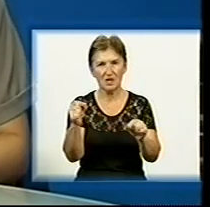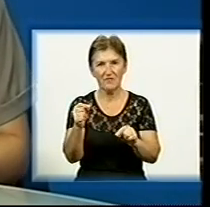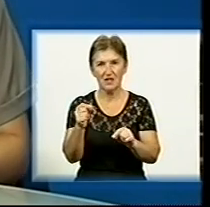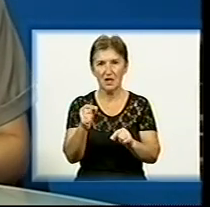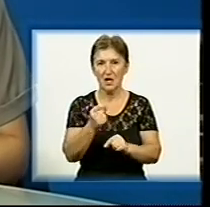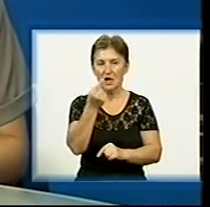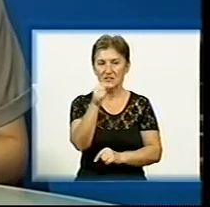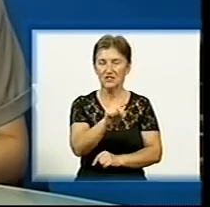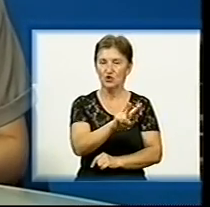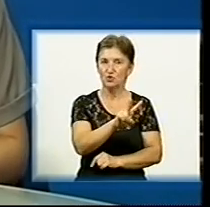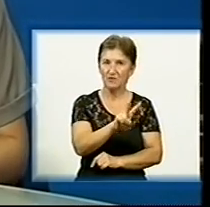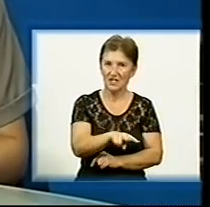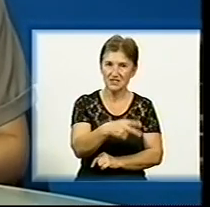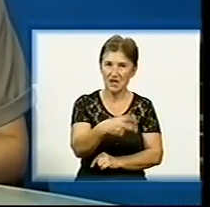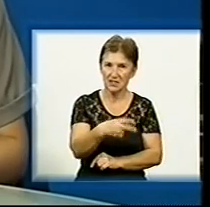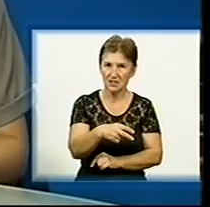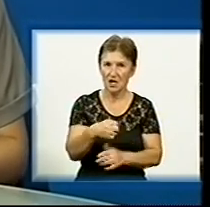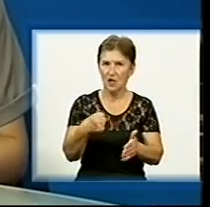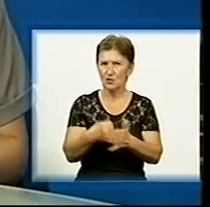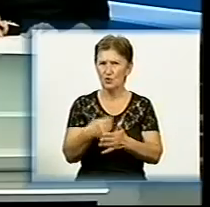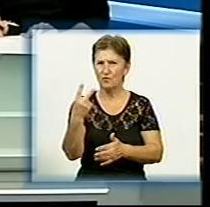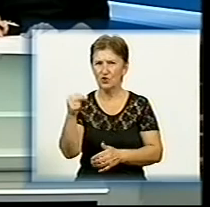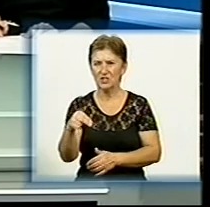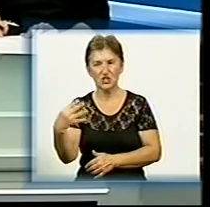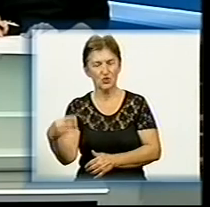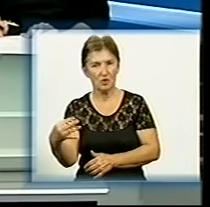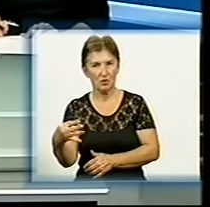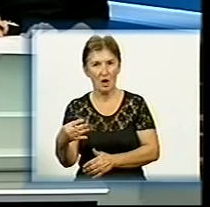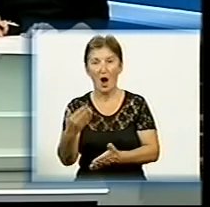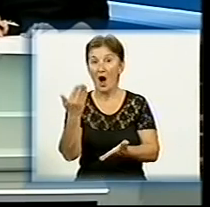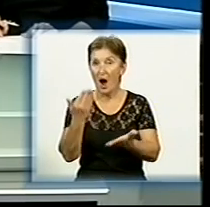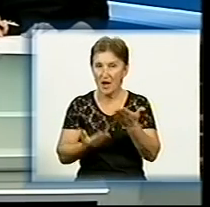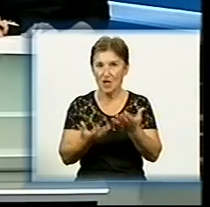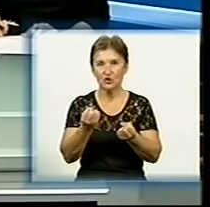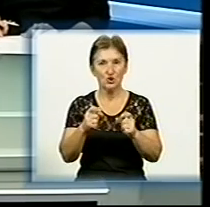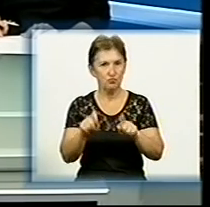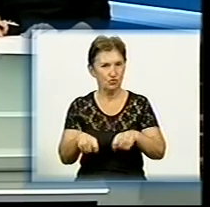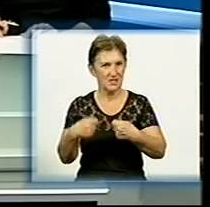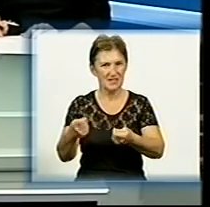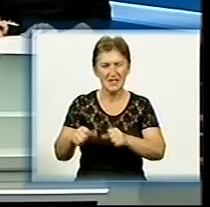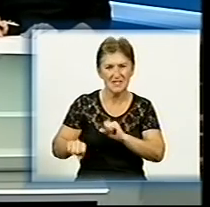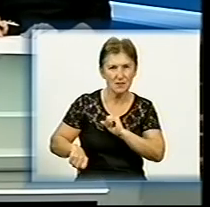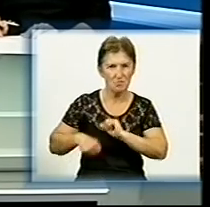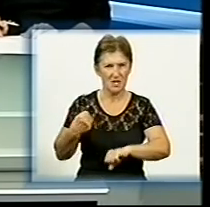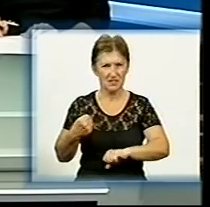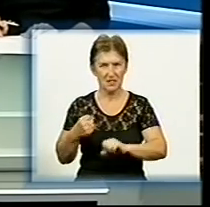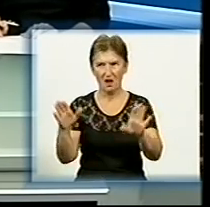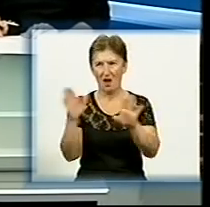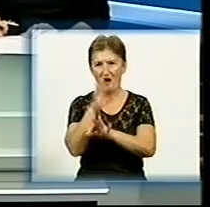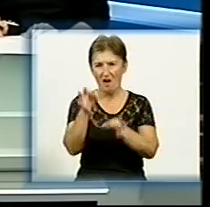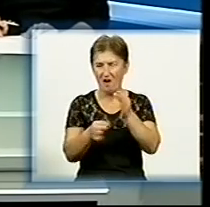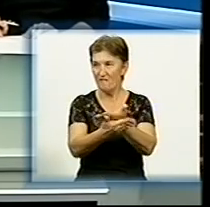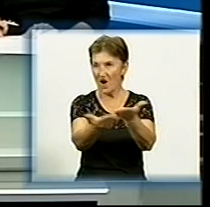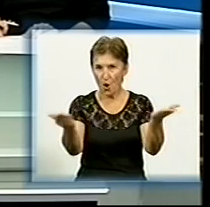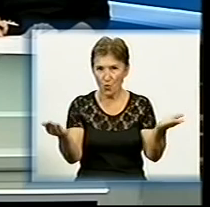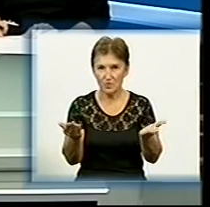від 1020 до 2040 гривень. Але якщо при цьому ще були завдані збитки мисливській фауні, то, наприклад,